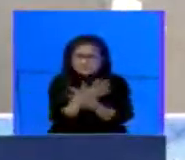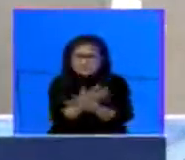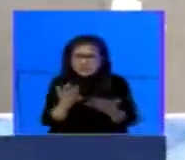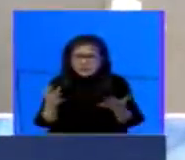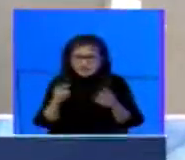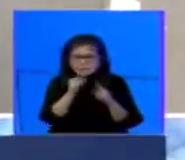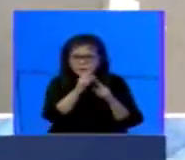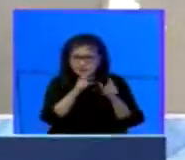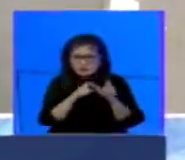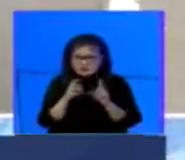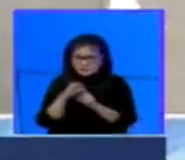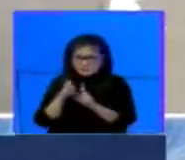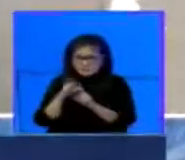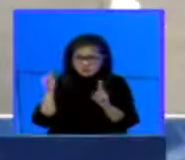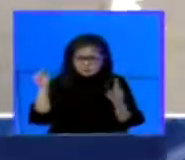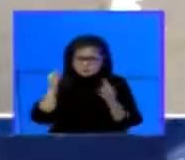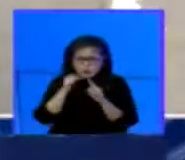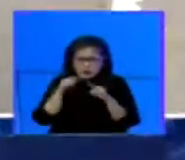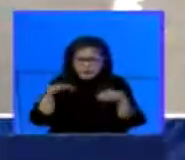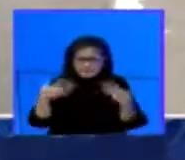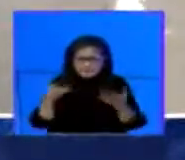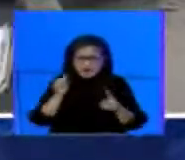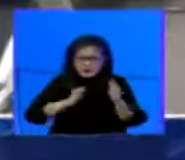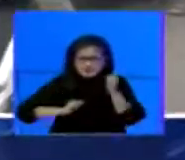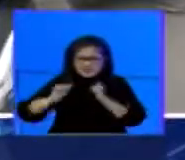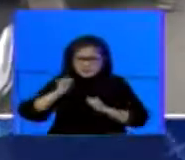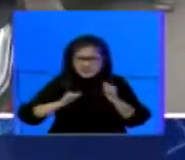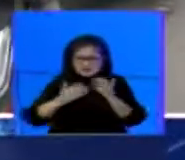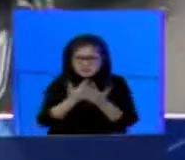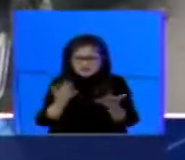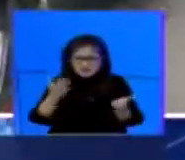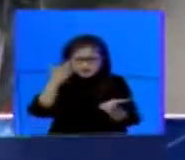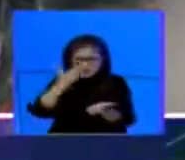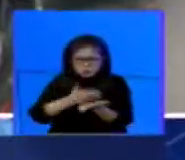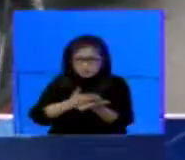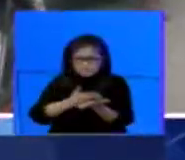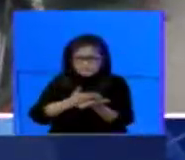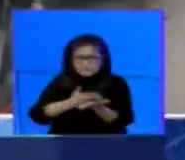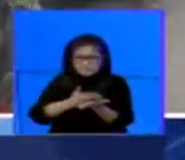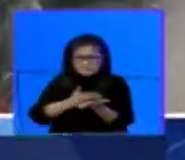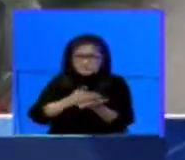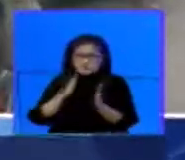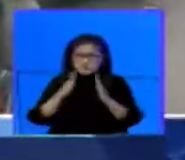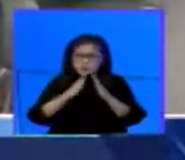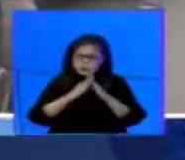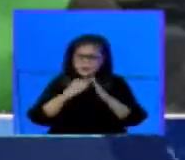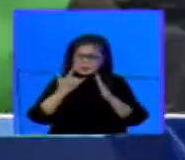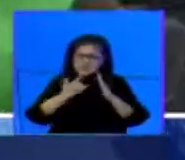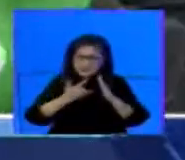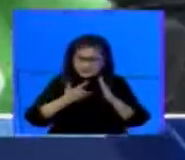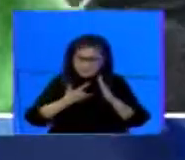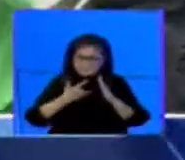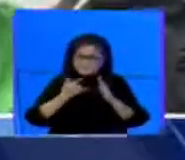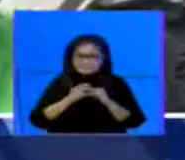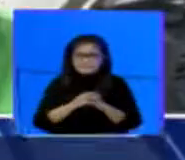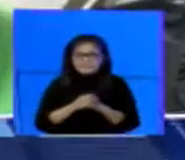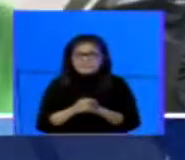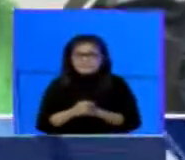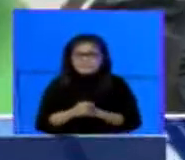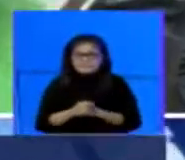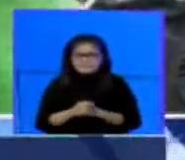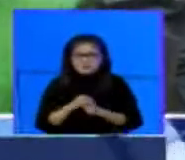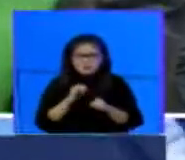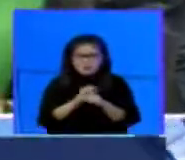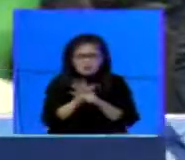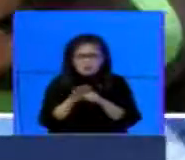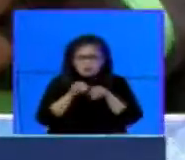diberlakukan untuk membatasi aktivitas masyarakat agar tidak berkegiatan di luar rumah agar untuk bisa mencegah penularan virus Corona